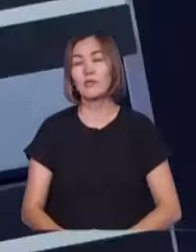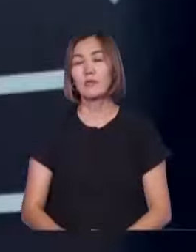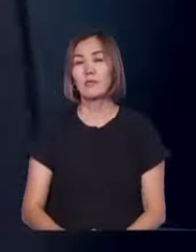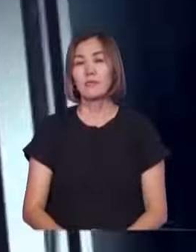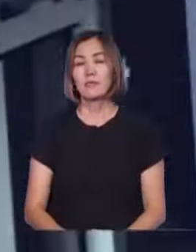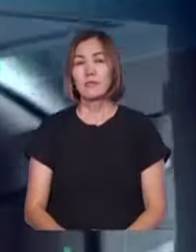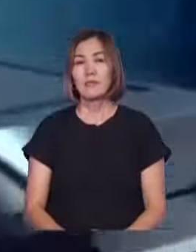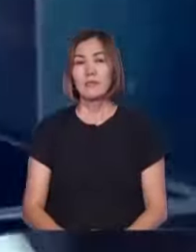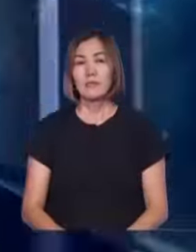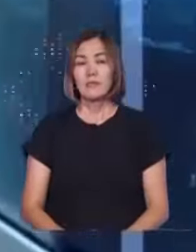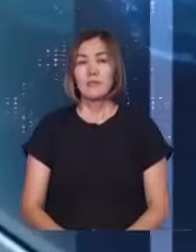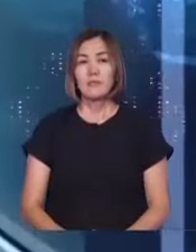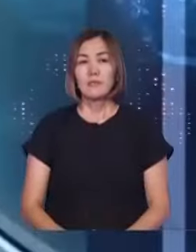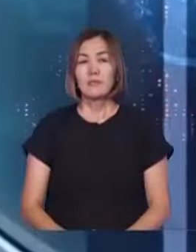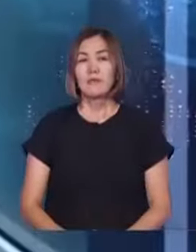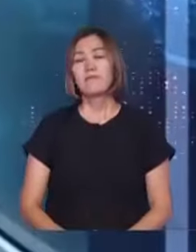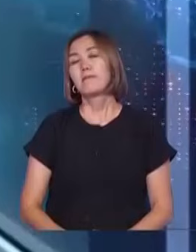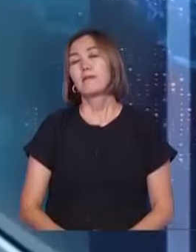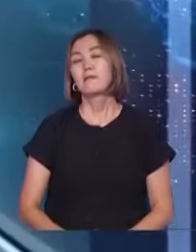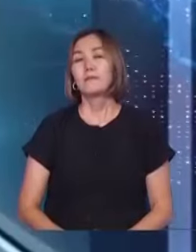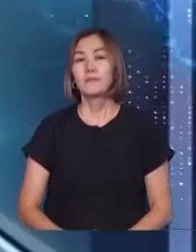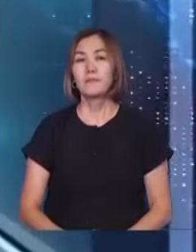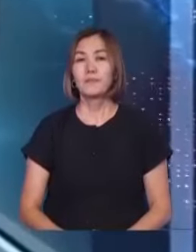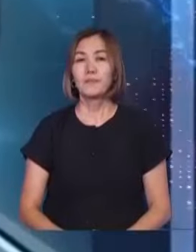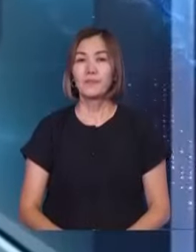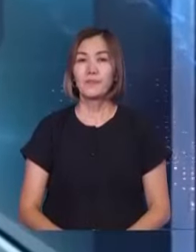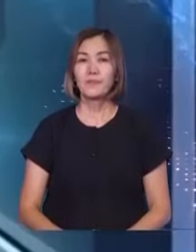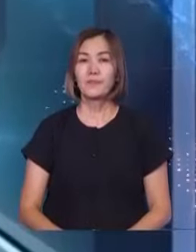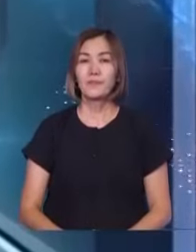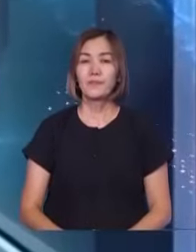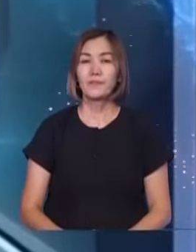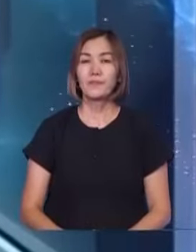Баев Жандос скинуло телерадиокомпания тсу Алматинская